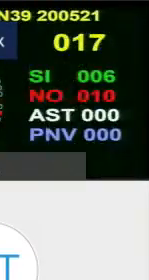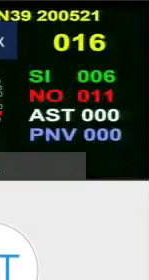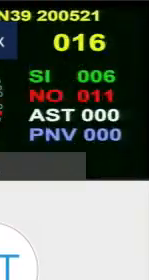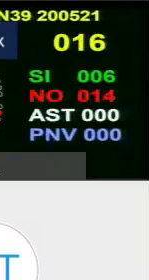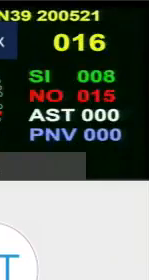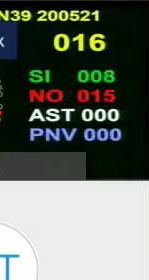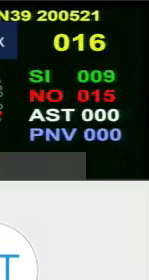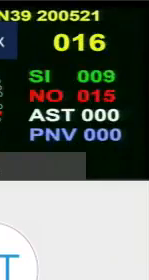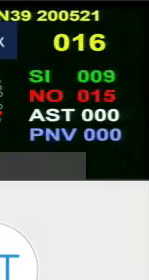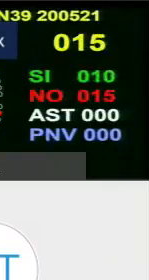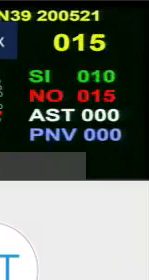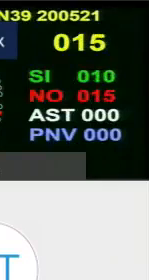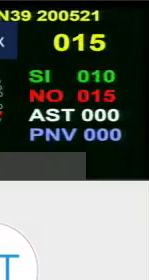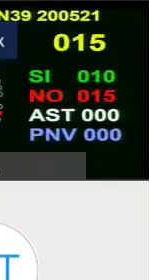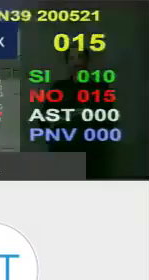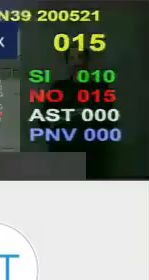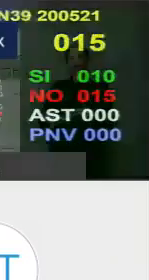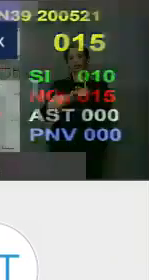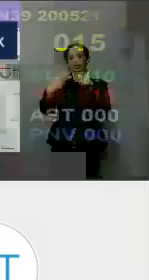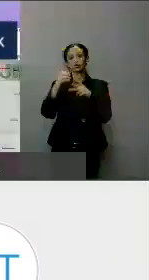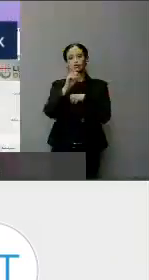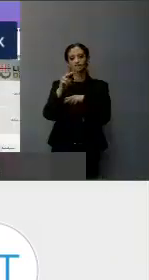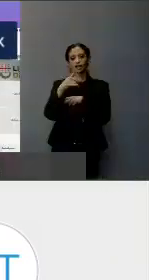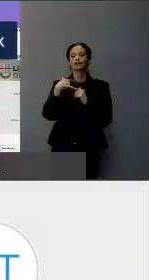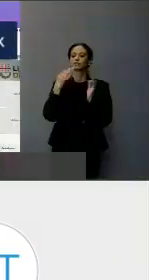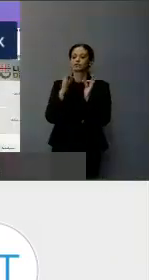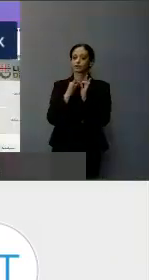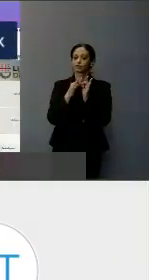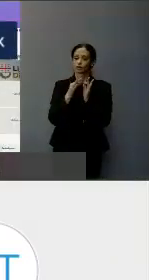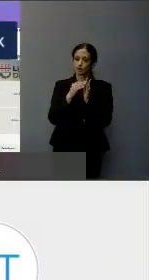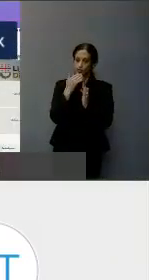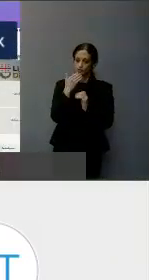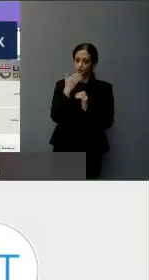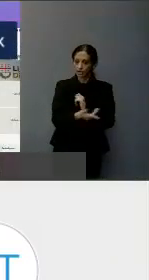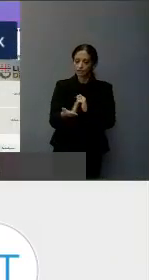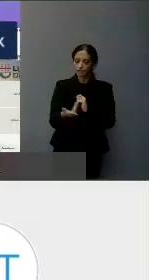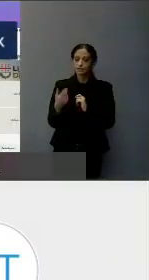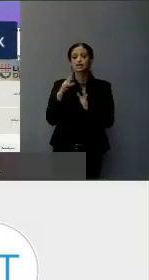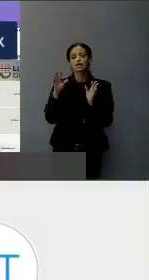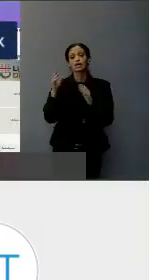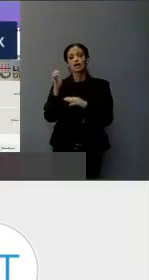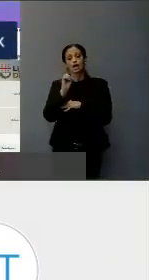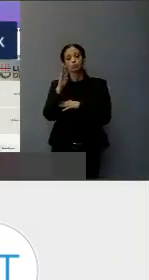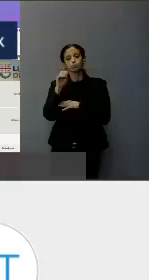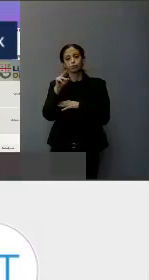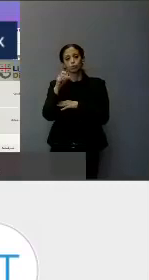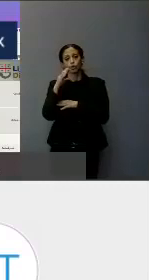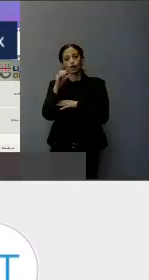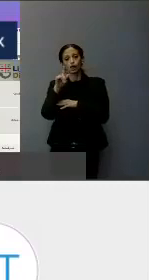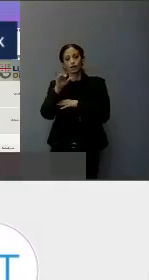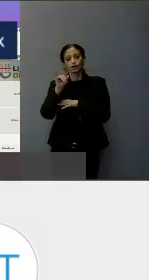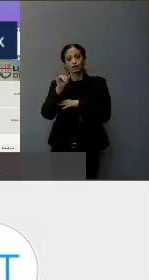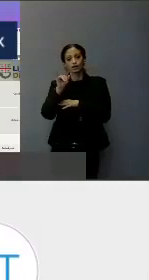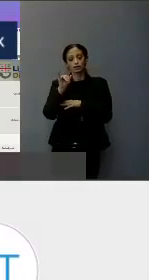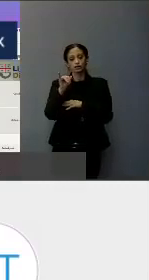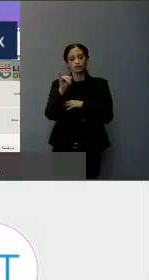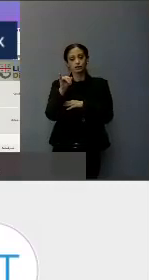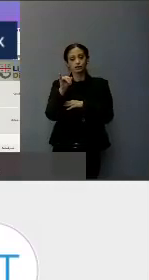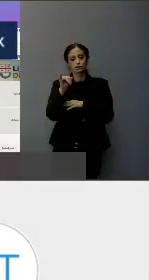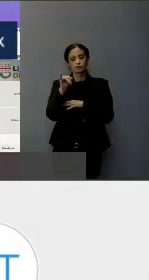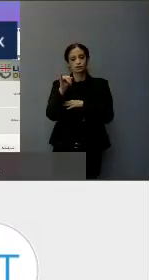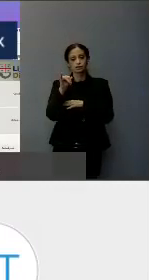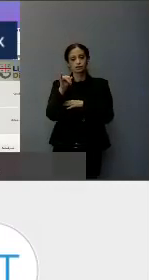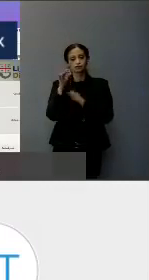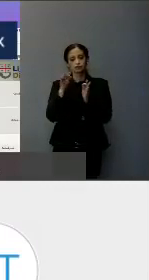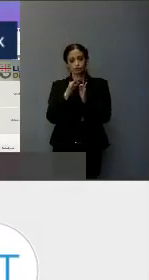da remoto sul 30 amorevole grazie consigliera vedente consigliera bruccoleri per